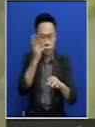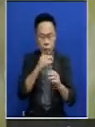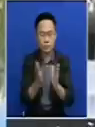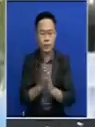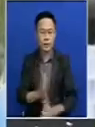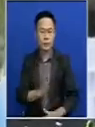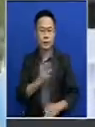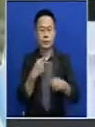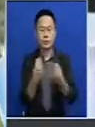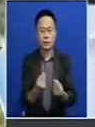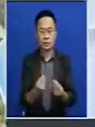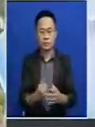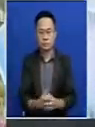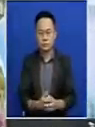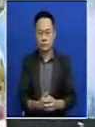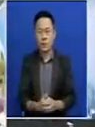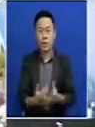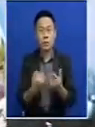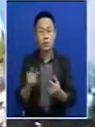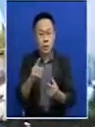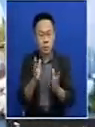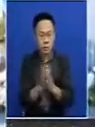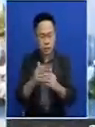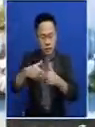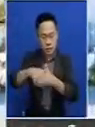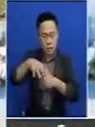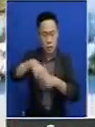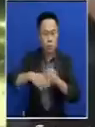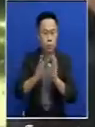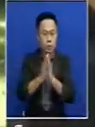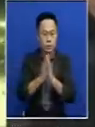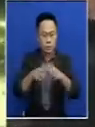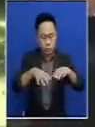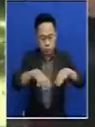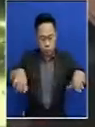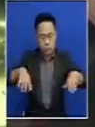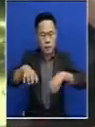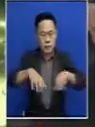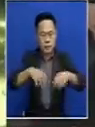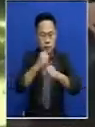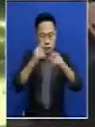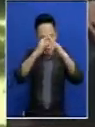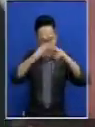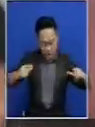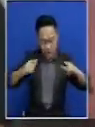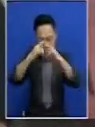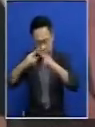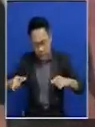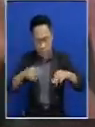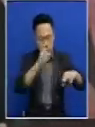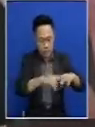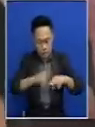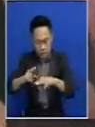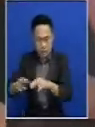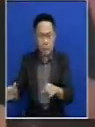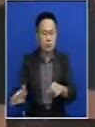มเกียรติของคุณบรรหารค่ะในขณะที่บริเวณลานด้านหน้าวัดป่าเลไลวรวิหารนะคะได้มีการจัดตั้งเต็นท์พร้อมเก้าอี้เอาไว้ร